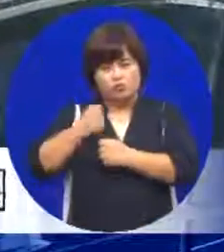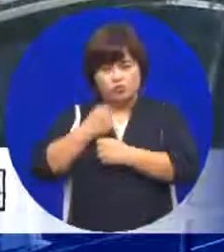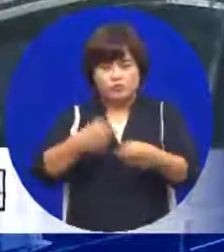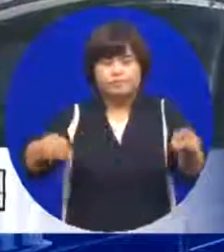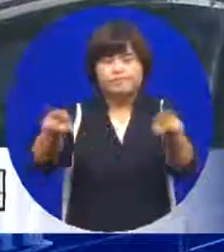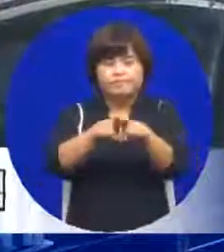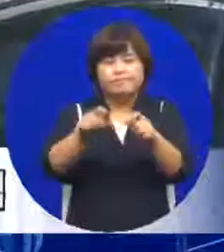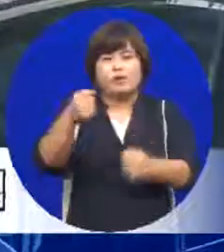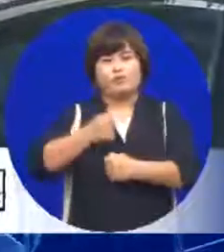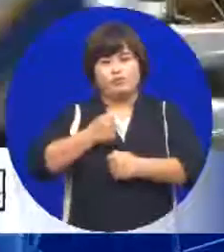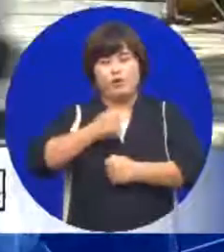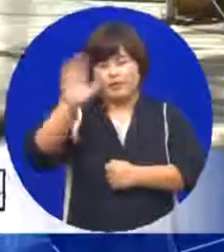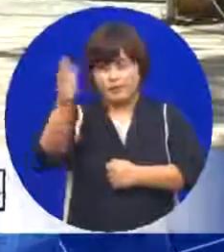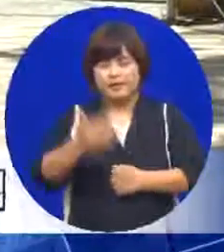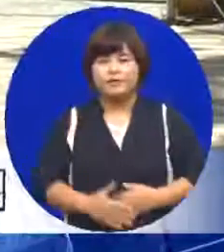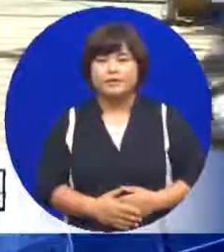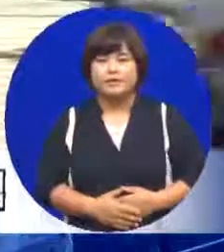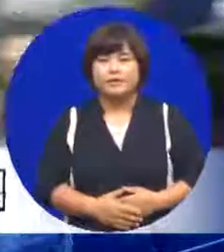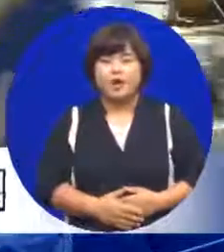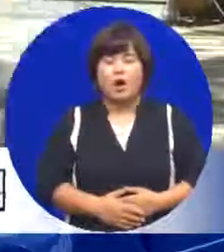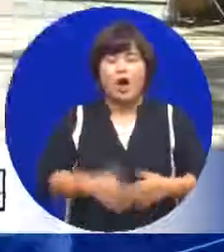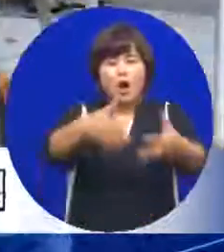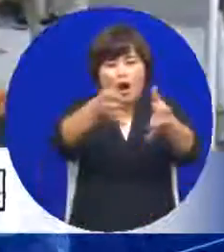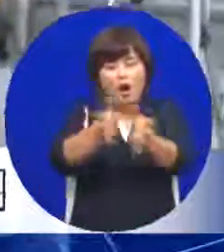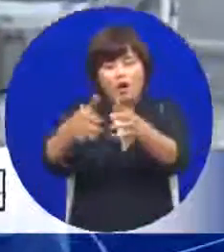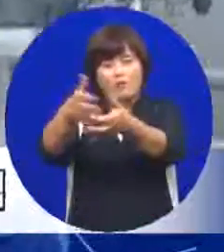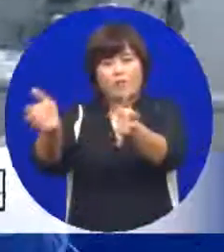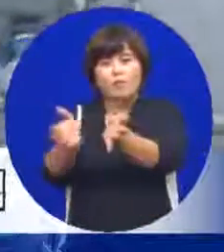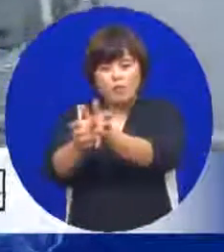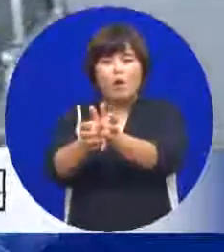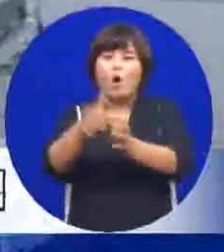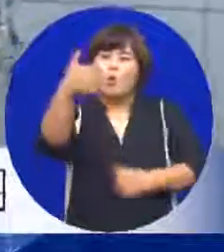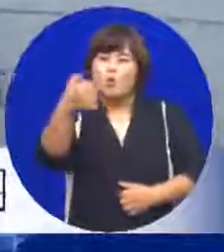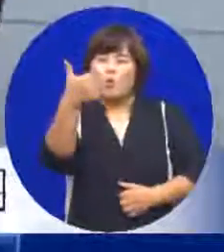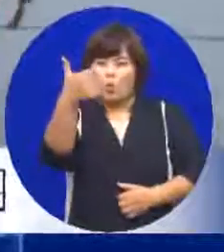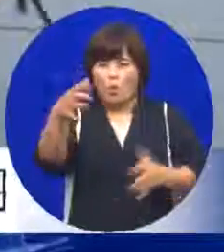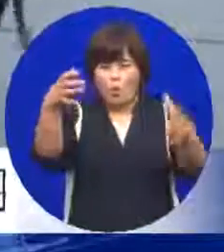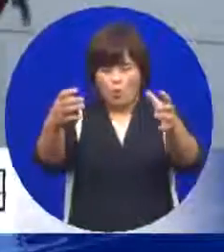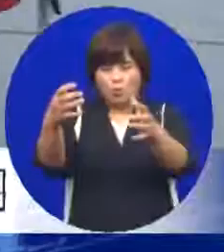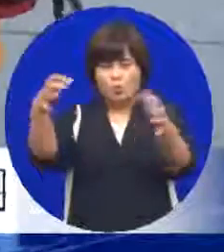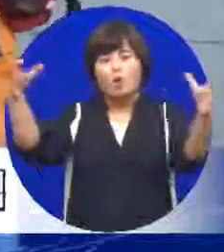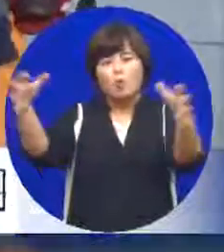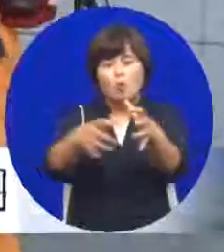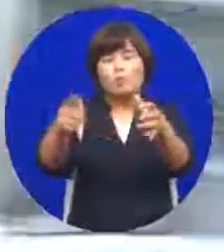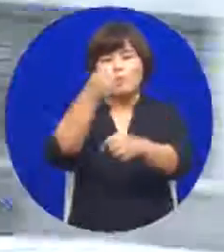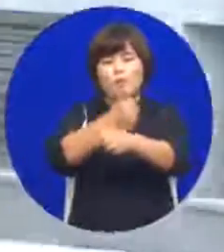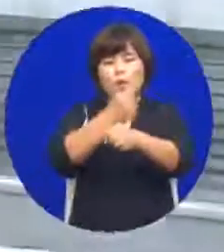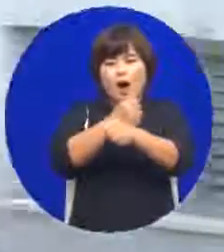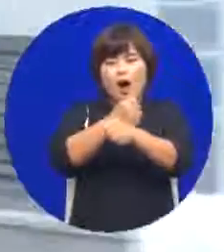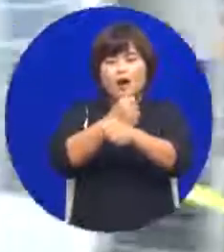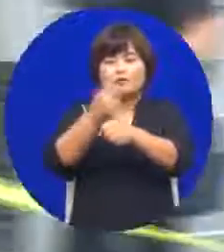종합훈련이 실시됐습니다. 용인소방서와 동부경찰서, 55사단 화학지원대와 헌병특임대,